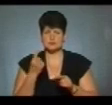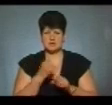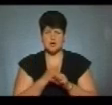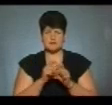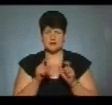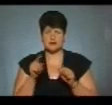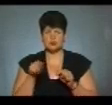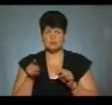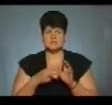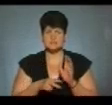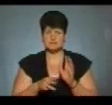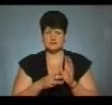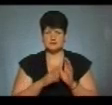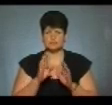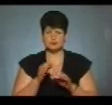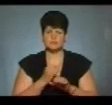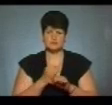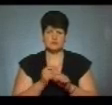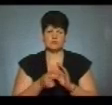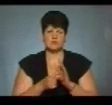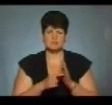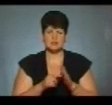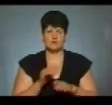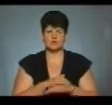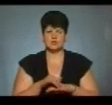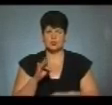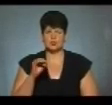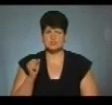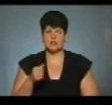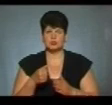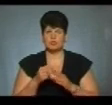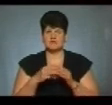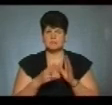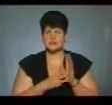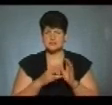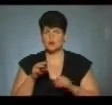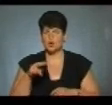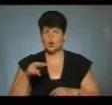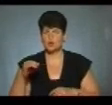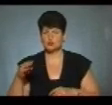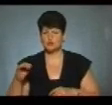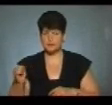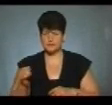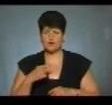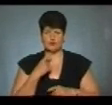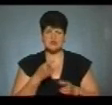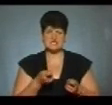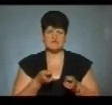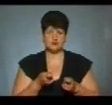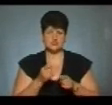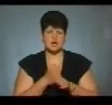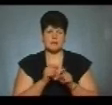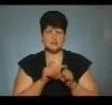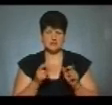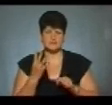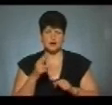номер 78 діятиме в приміщенні, що на Руській, до 18 лютого. За словами завідувачки аптеки Ольги Жарухи, 4 лютого